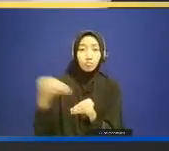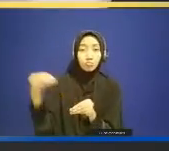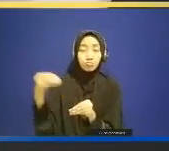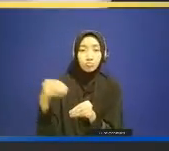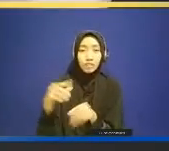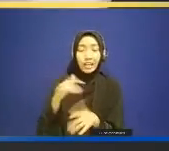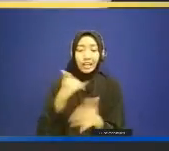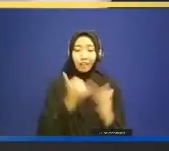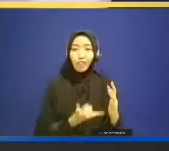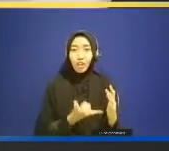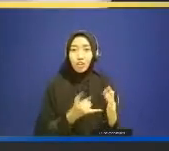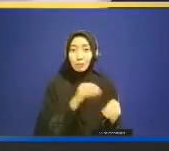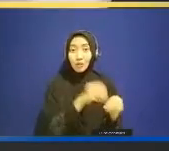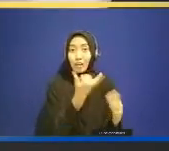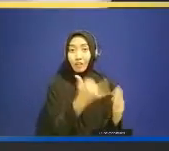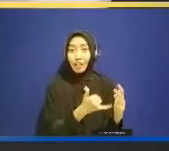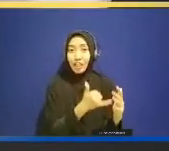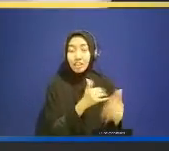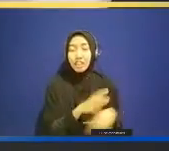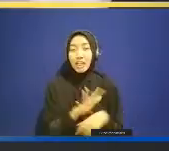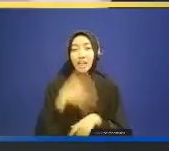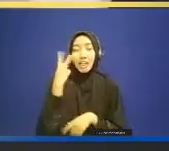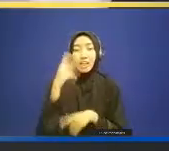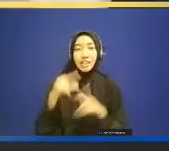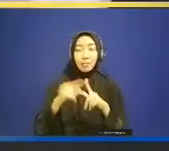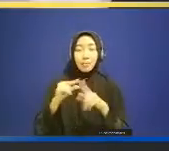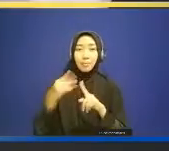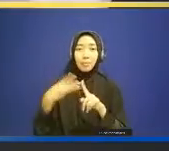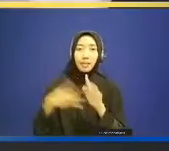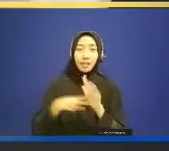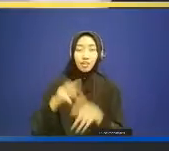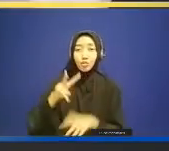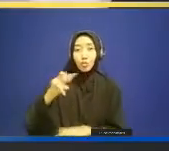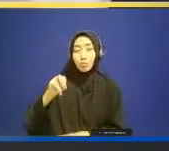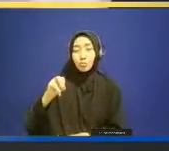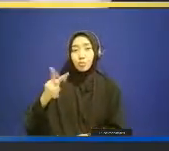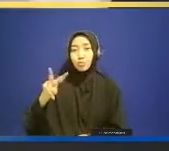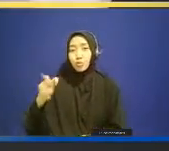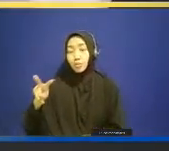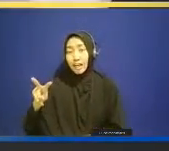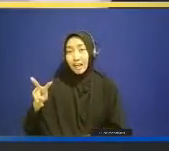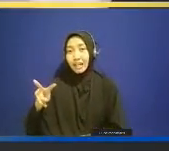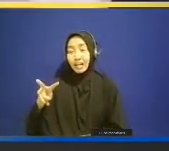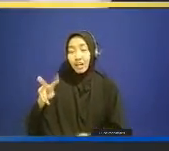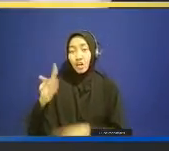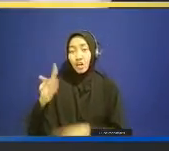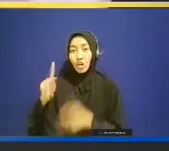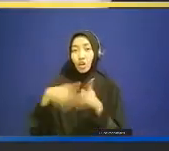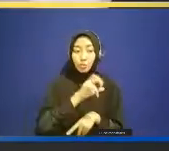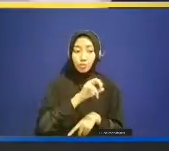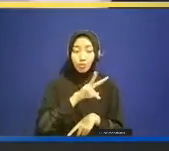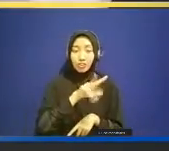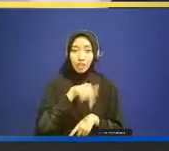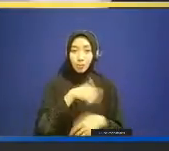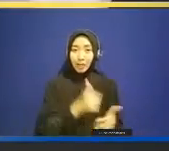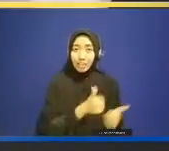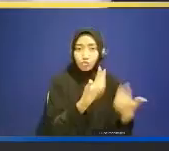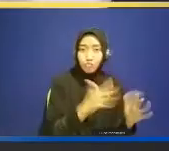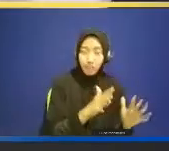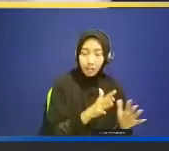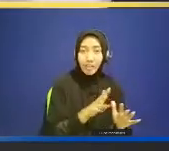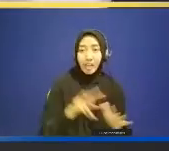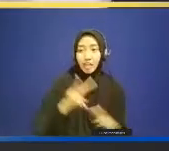semakin perkolasi dengan nanti kita lihat di APBN 2022 akan tentu apabila di 2021 sudah berhasil